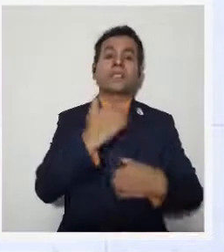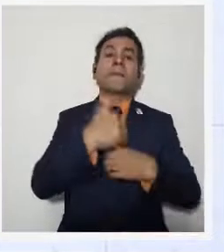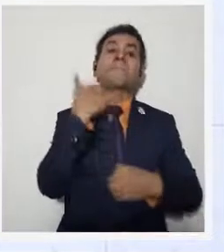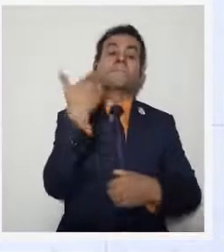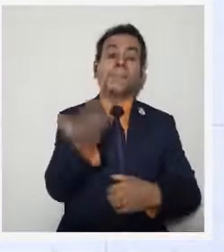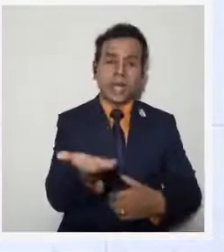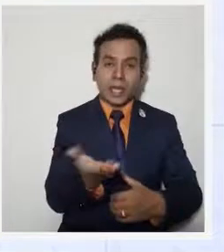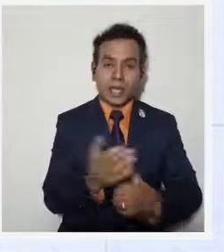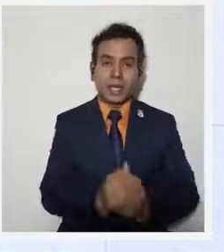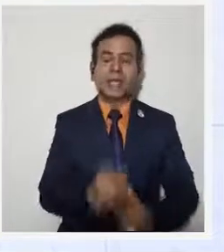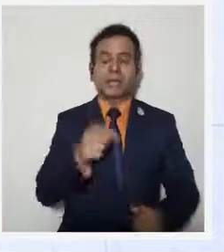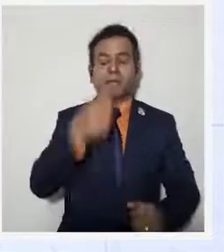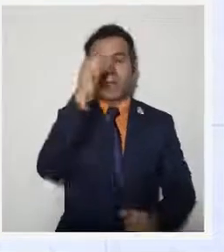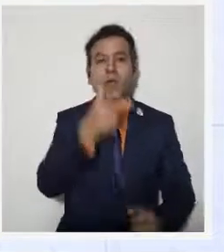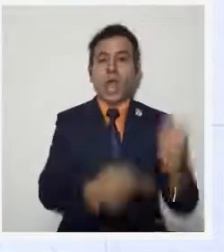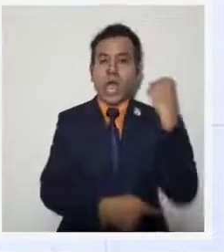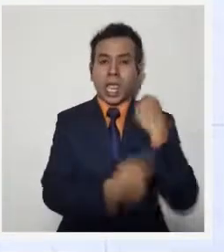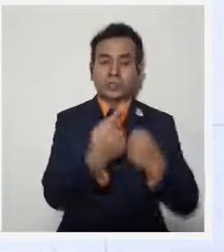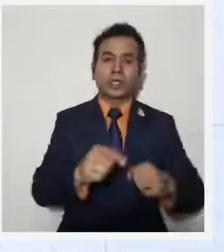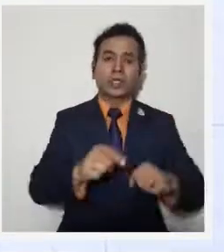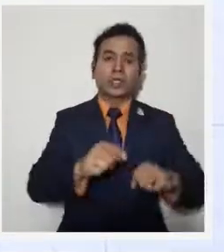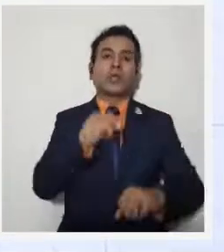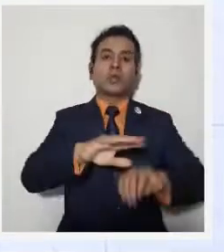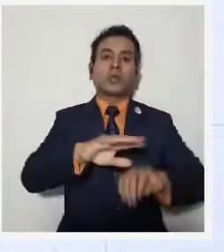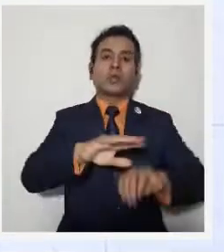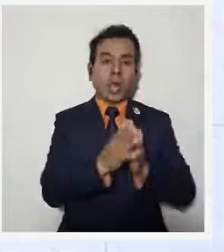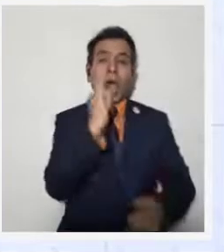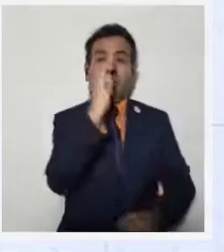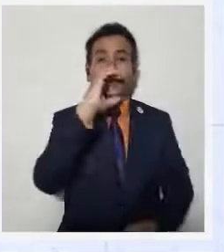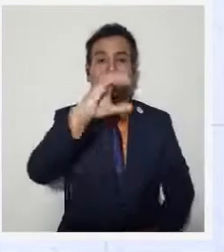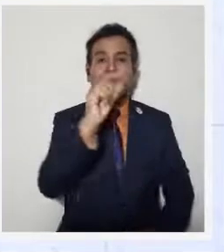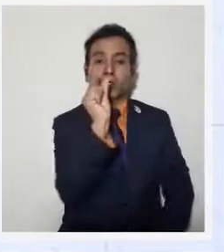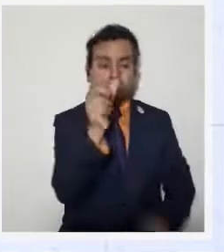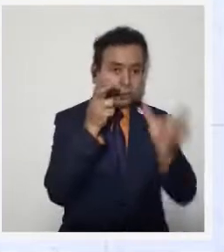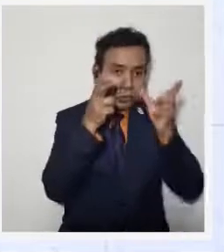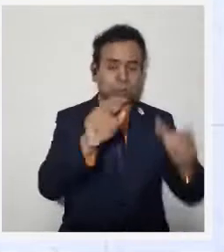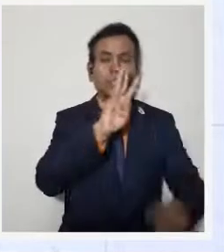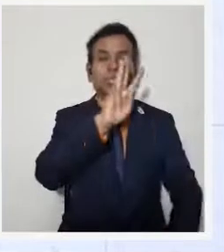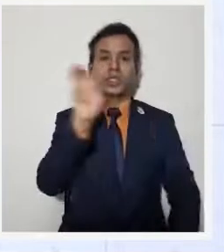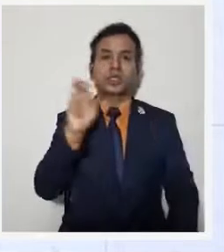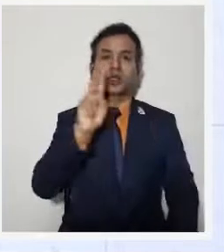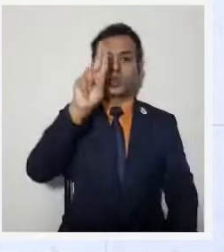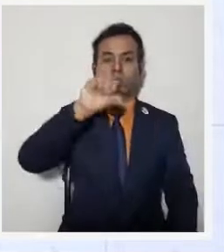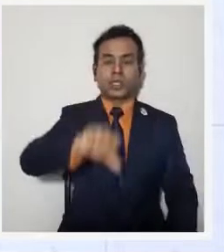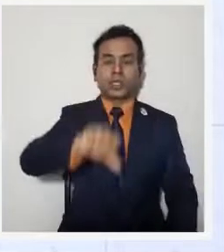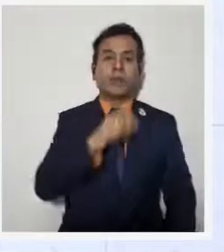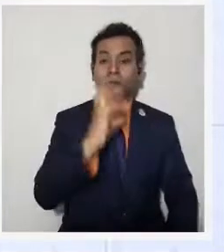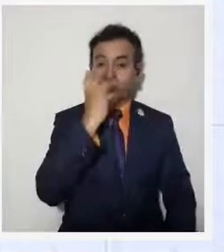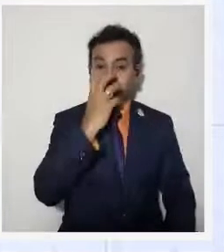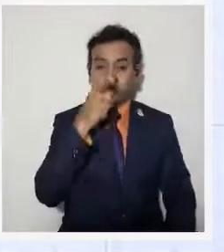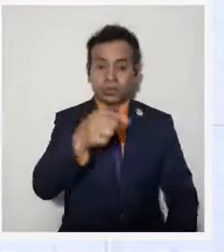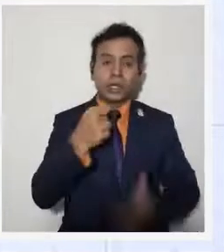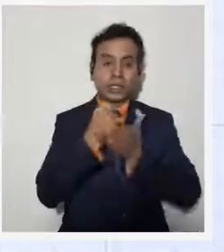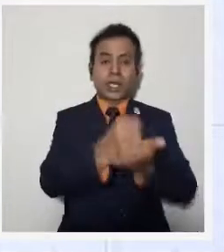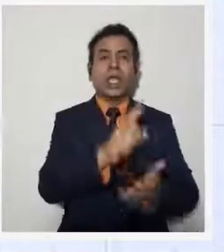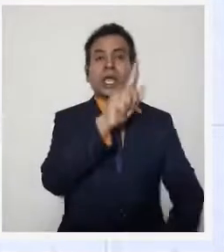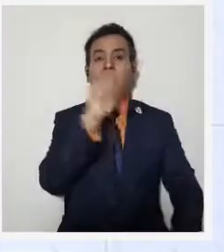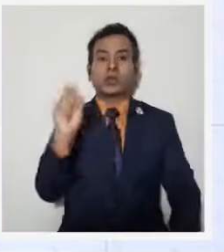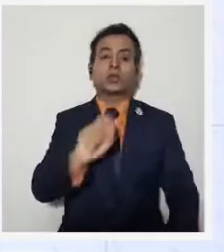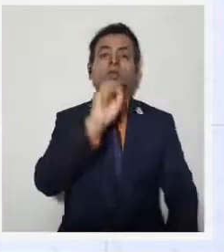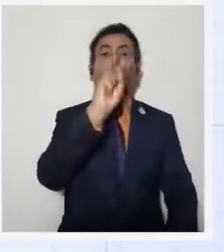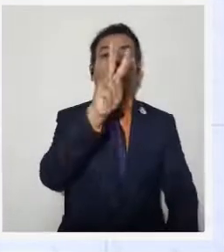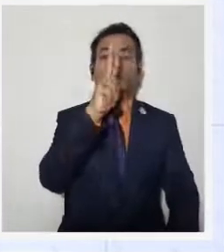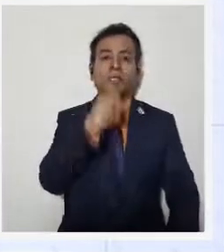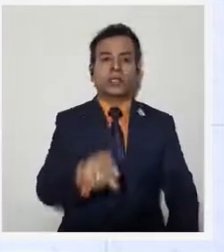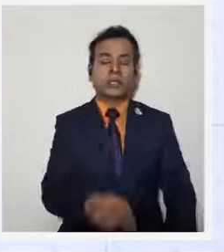চলছে। এই আমাদের ঢাকা মহানগরী এবং ঢাকা সিটির বাইরে যা হাসপাতাল আছে সেগুলোর মধ্যে আইসিইউ